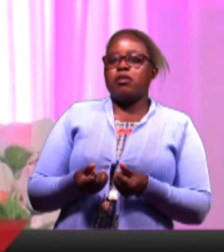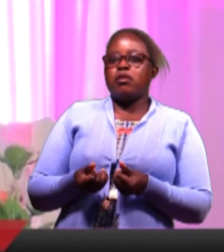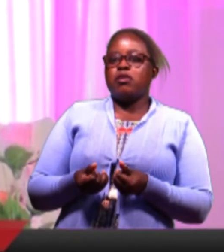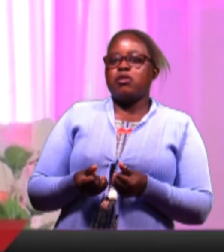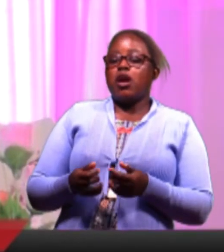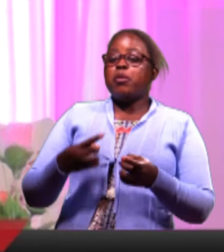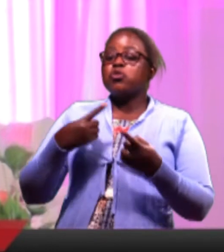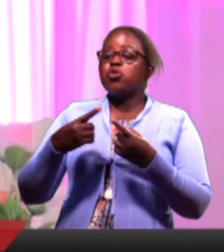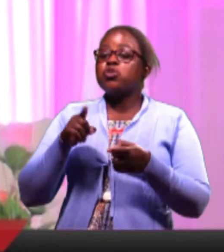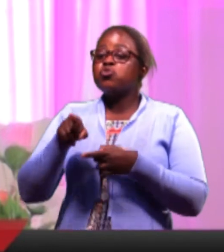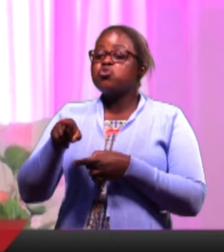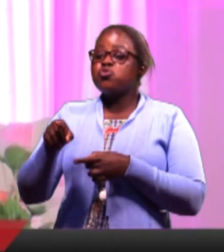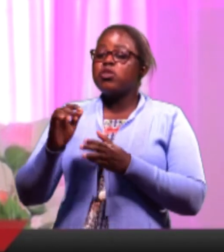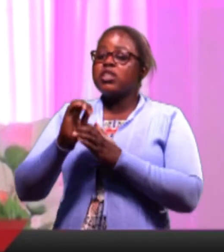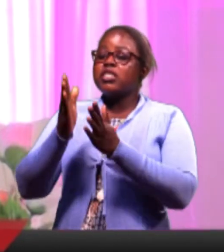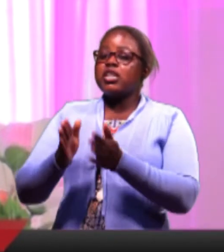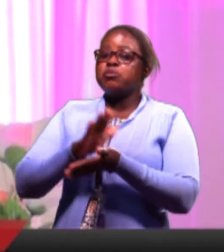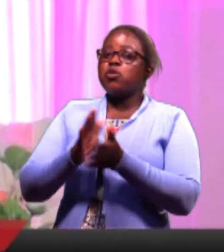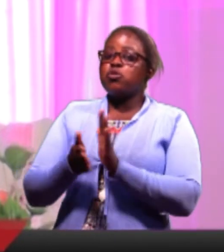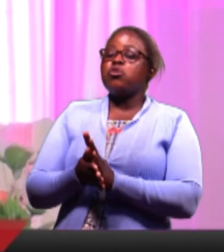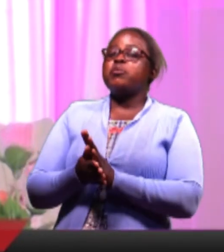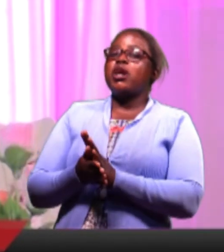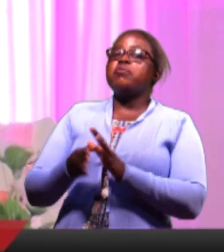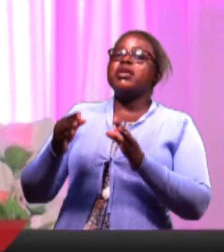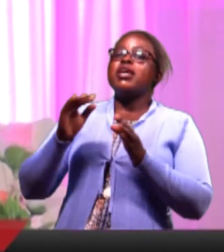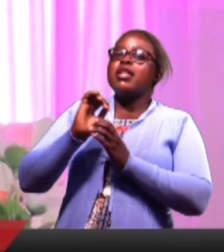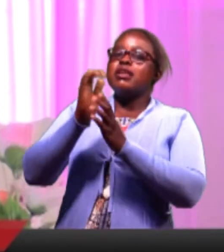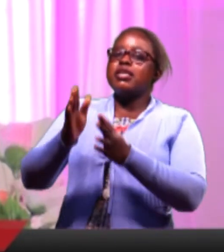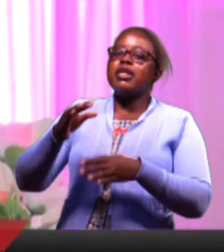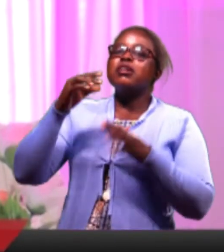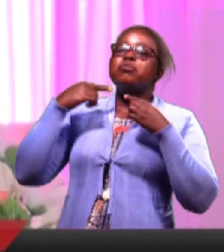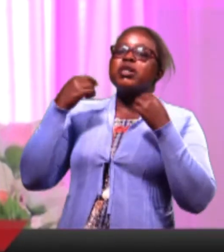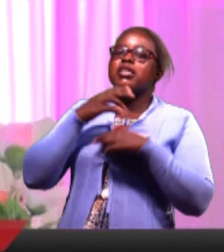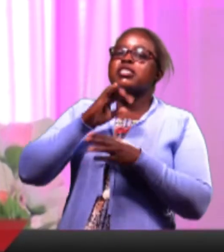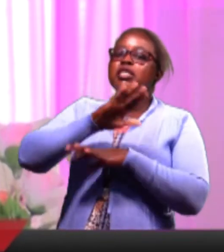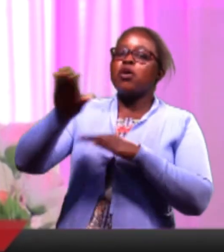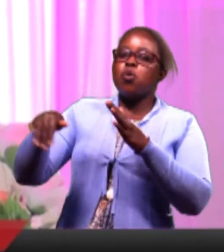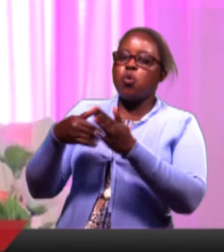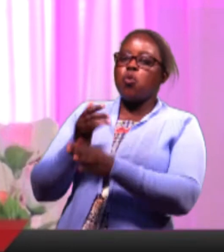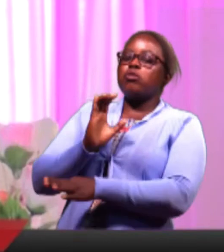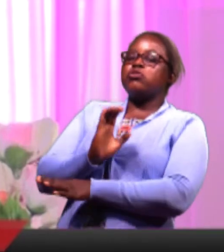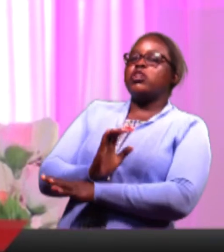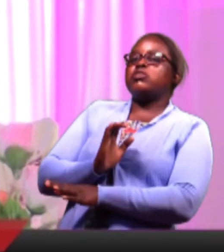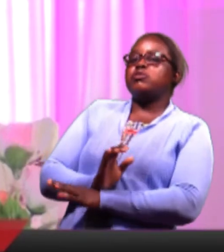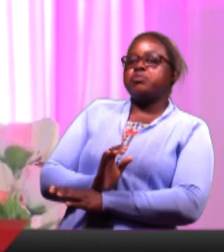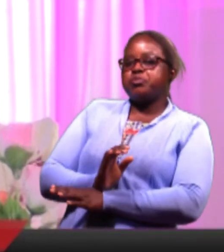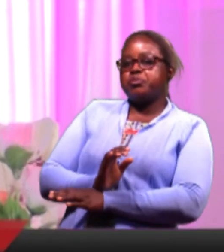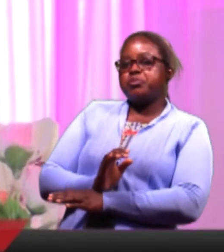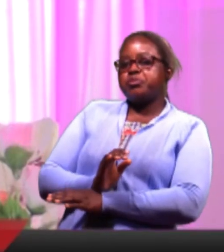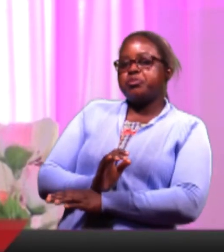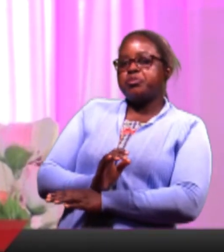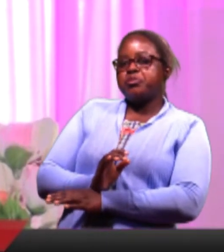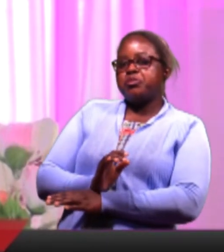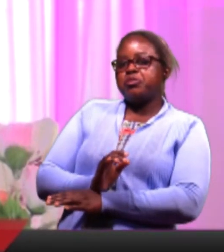And I'm talking to leaders, because you are trained to be leaders, wachungaji na kanisa lote.